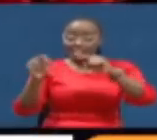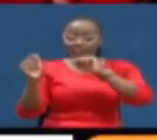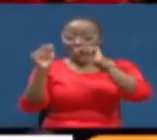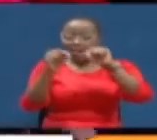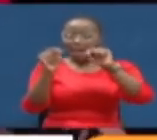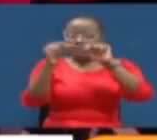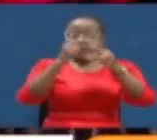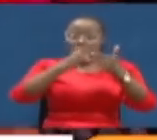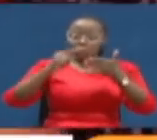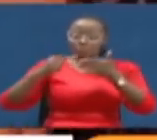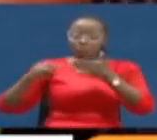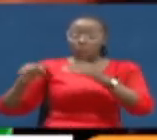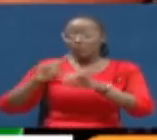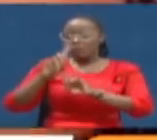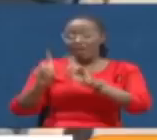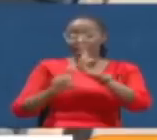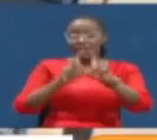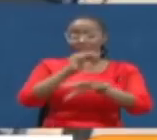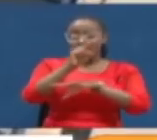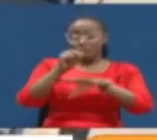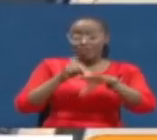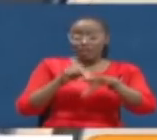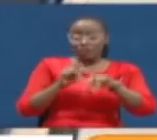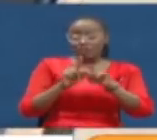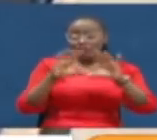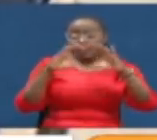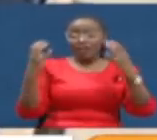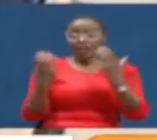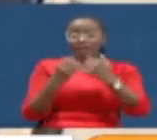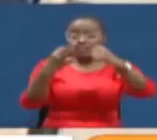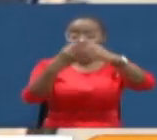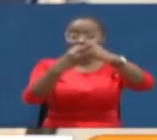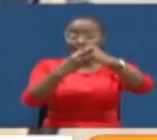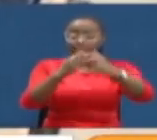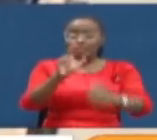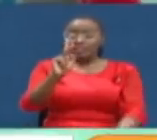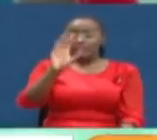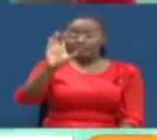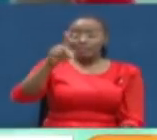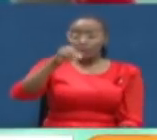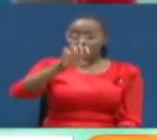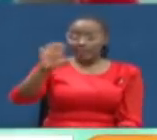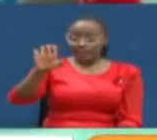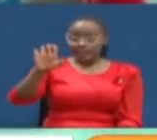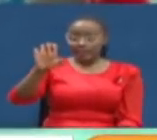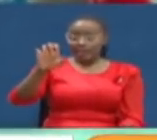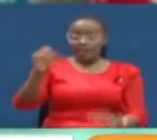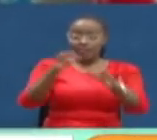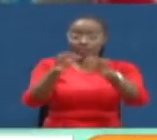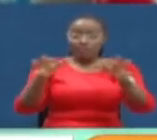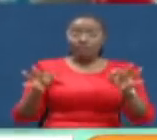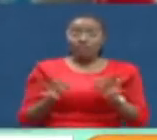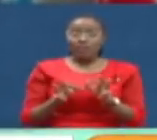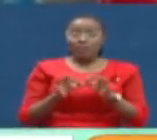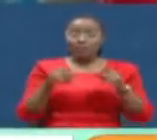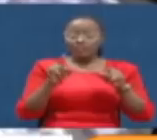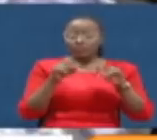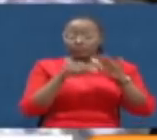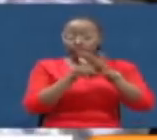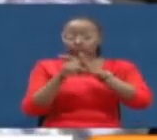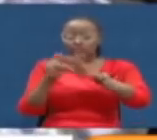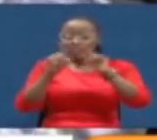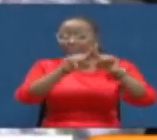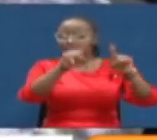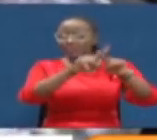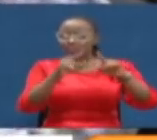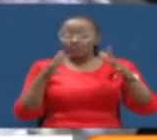amekuwa akisahihisha mitihani ya kitaifa ya darasa la 8 KCPE. Familia yake ikizuru vyumba